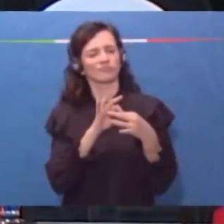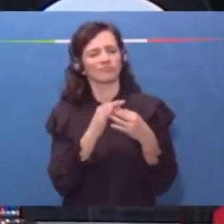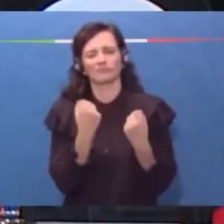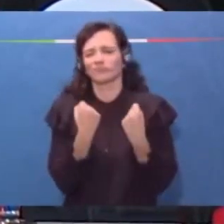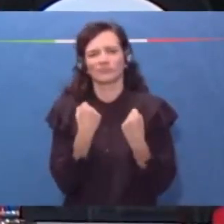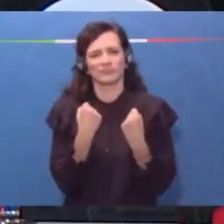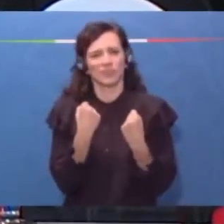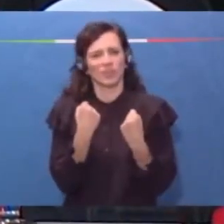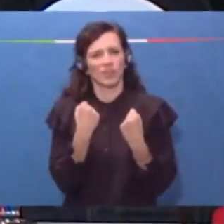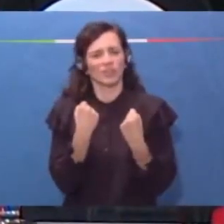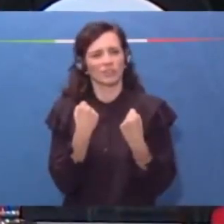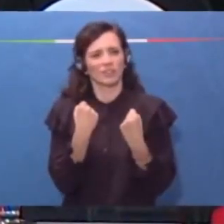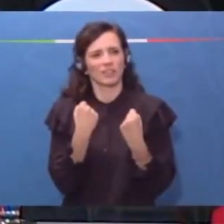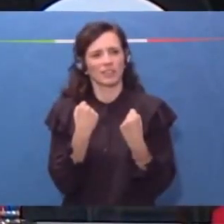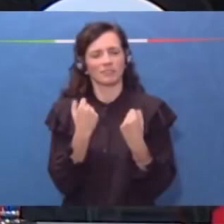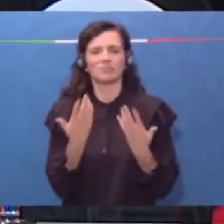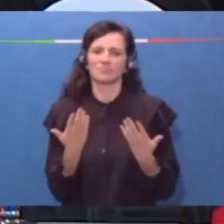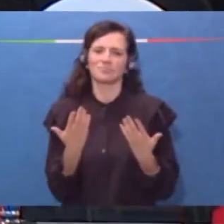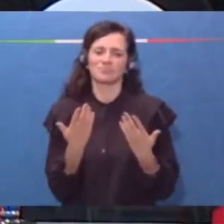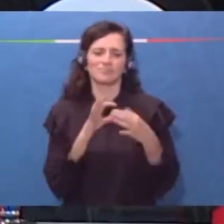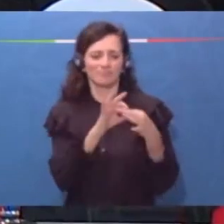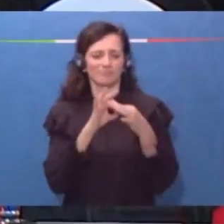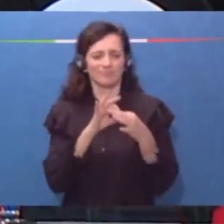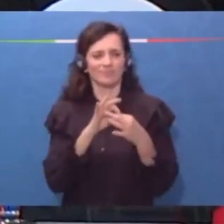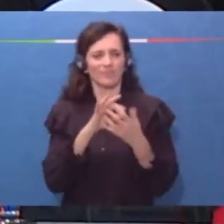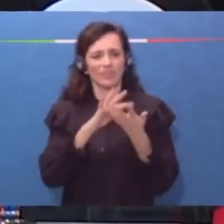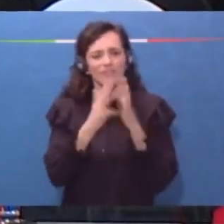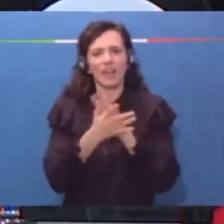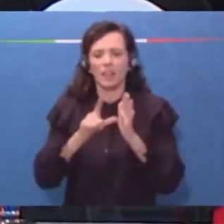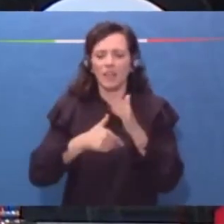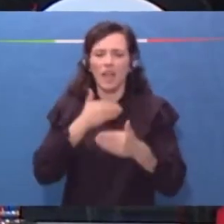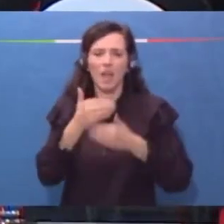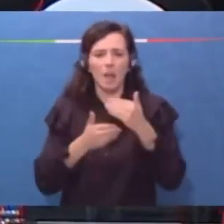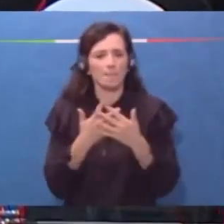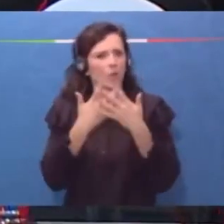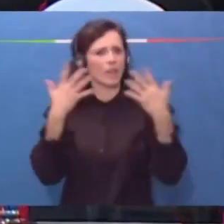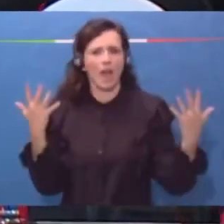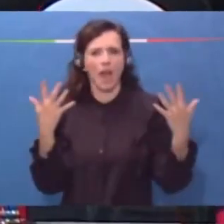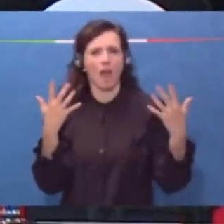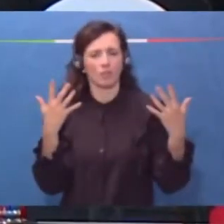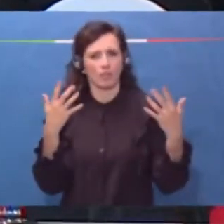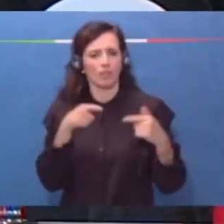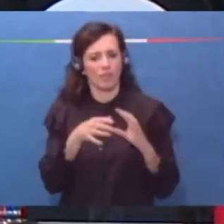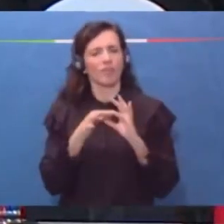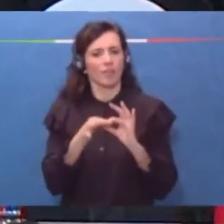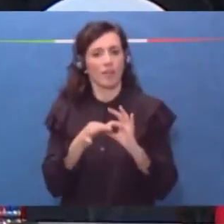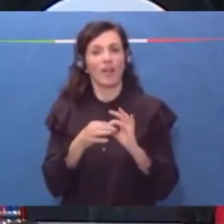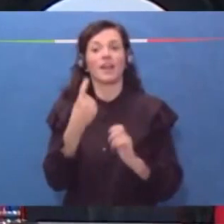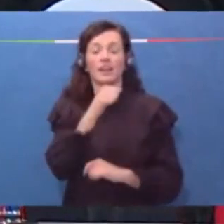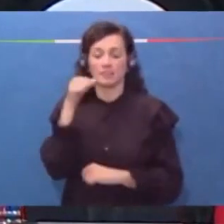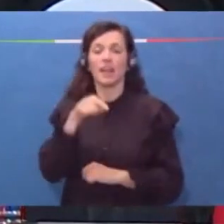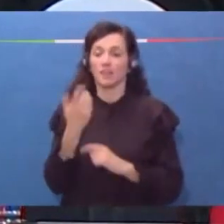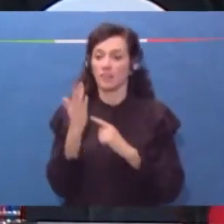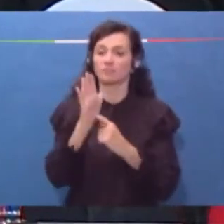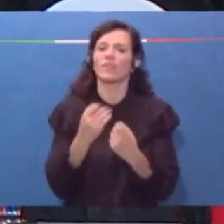ineffabile, ma che diventa più esplicita. E la dobbiamo rendere ancora più forte, ed è